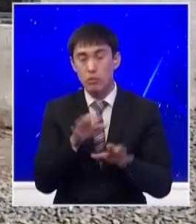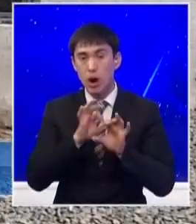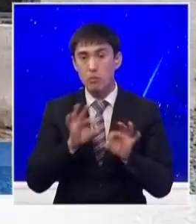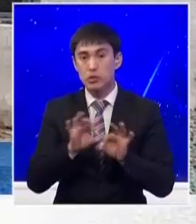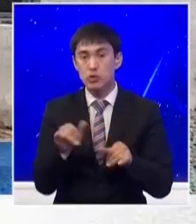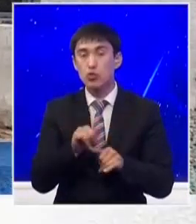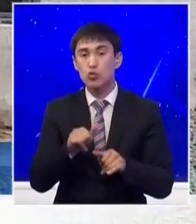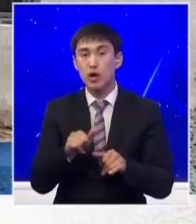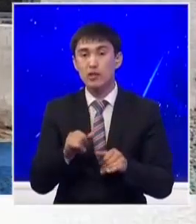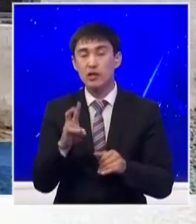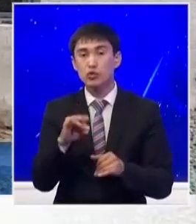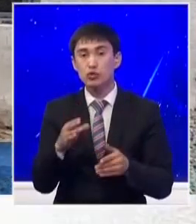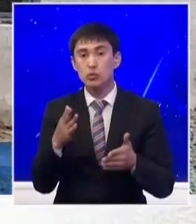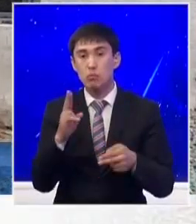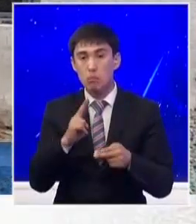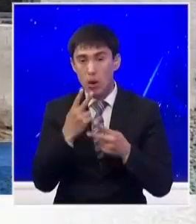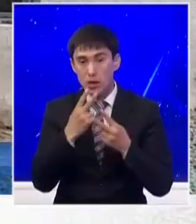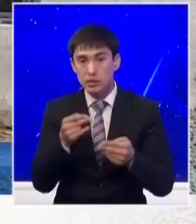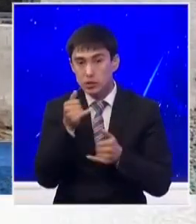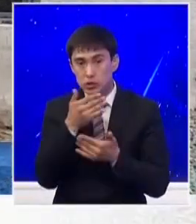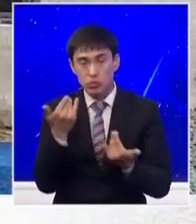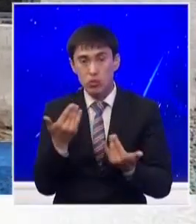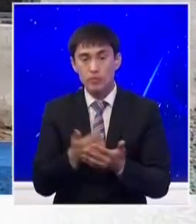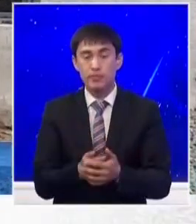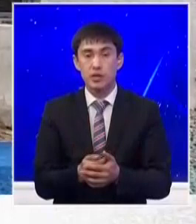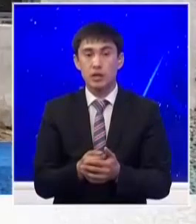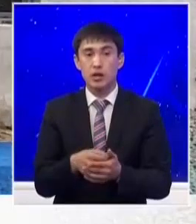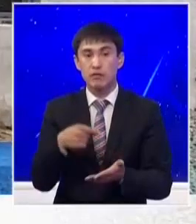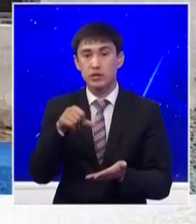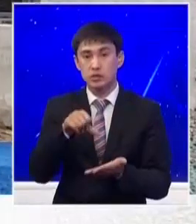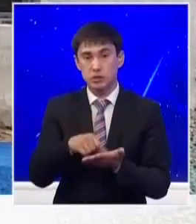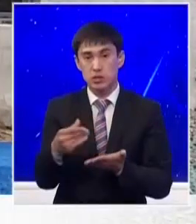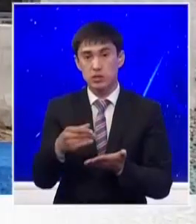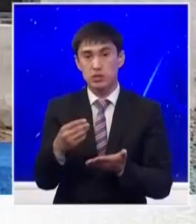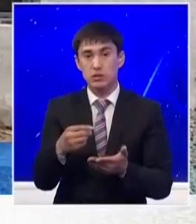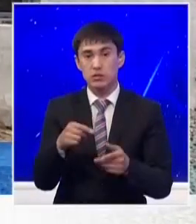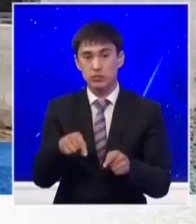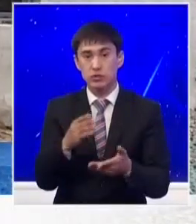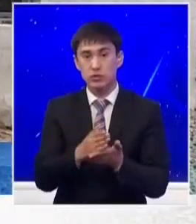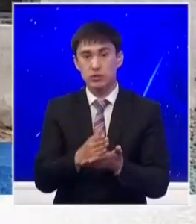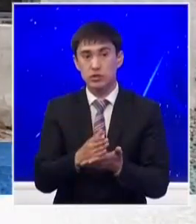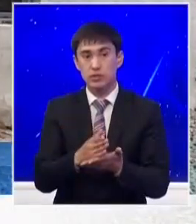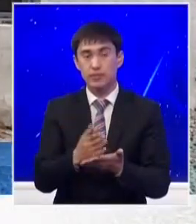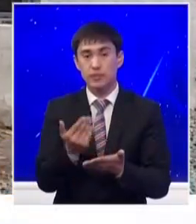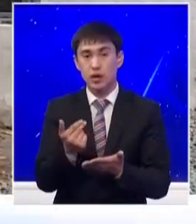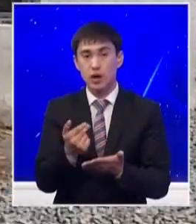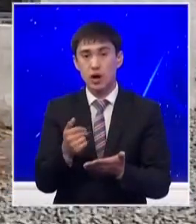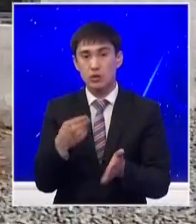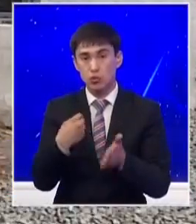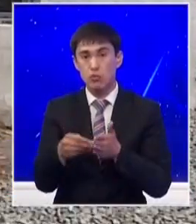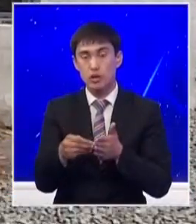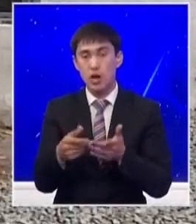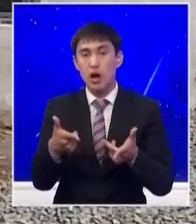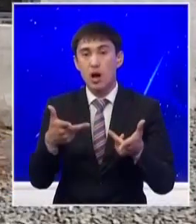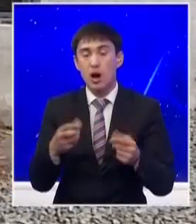объяснить, куда эти насосы делись, показать. Но он говорит, стоит в этих резервуарах, вот он говорит, стоит. Ну, я говорю, ладно, он стоит, но тебе купили, да, купили.